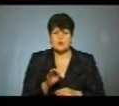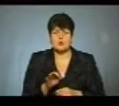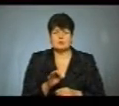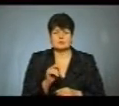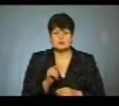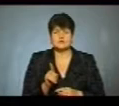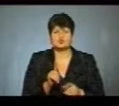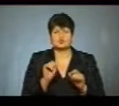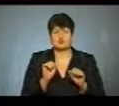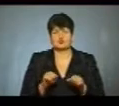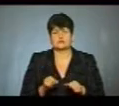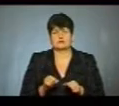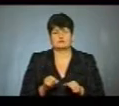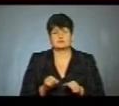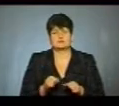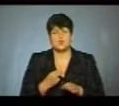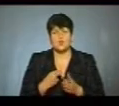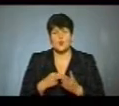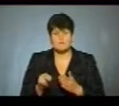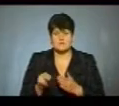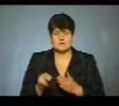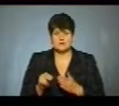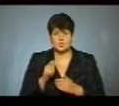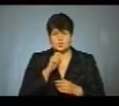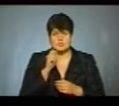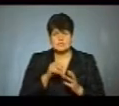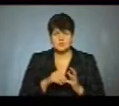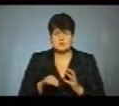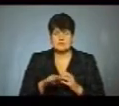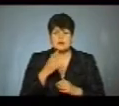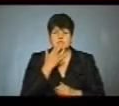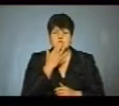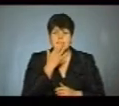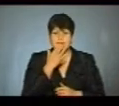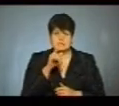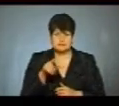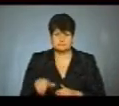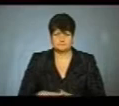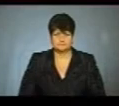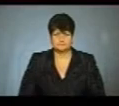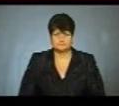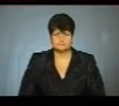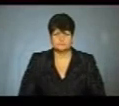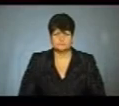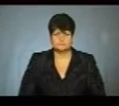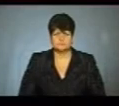щодо можливості купити українську землю іноземцями. Давайте почуємо.